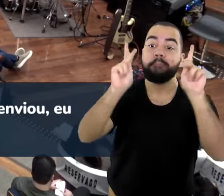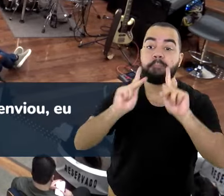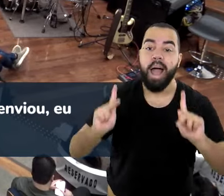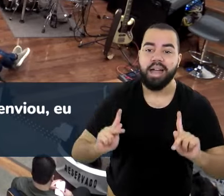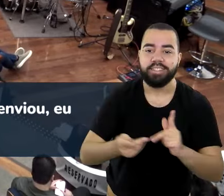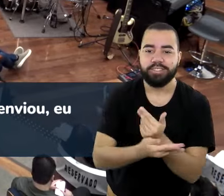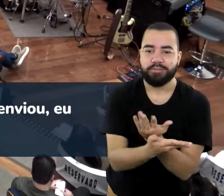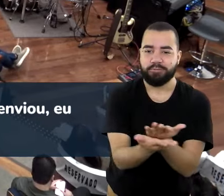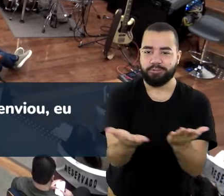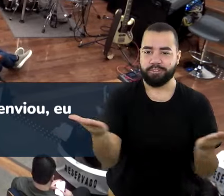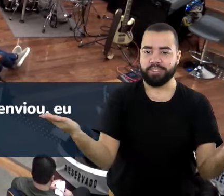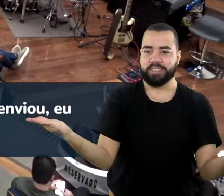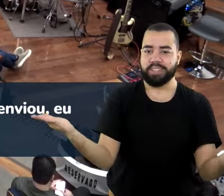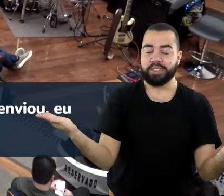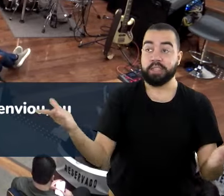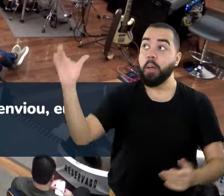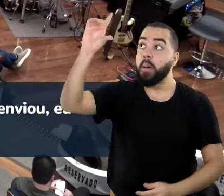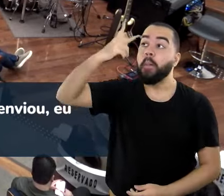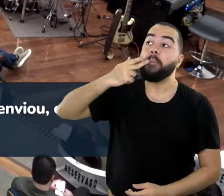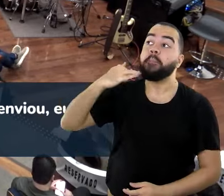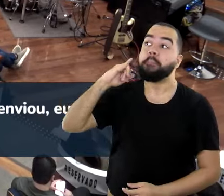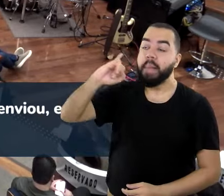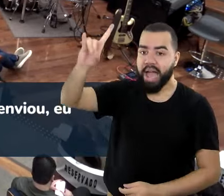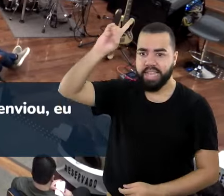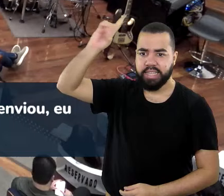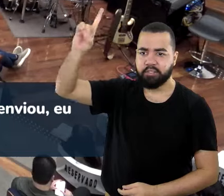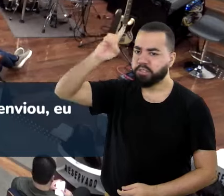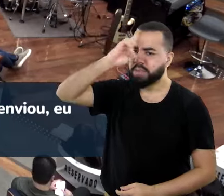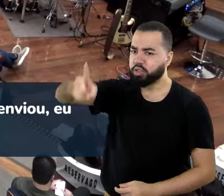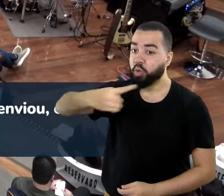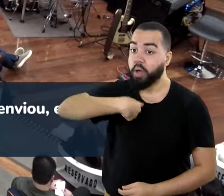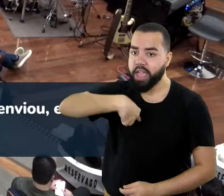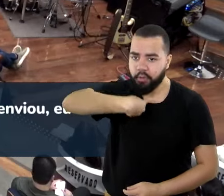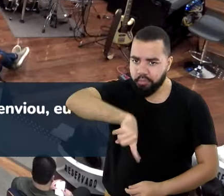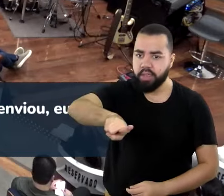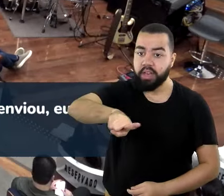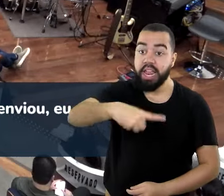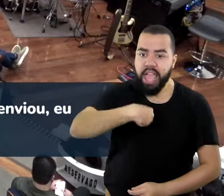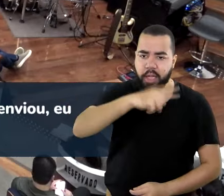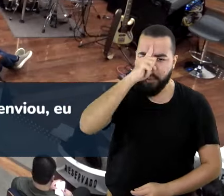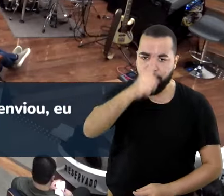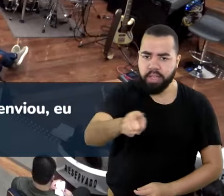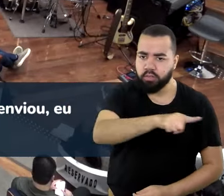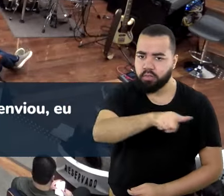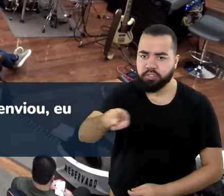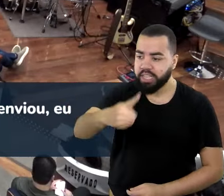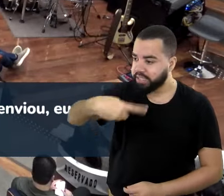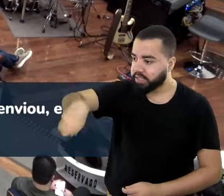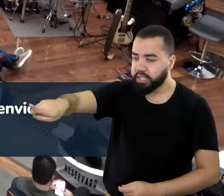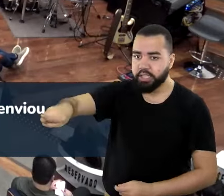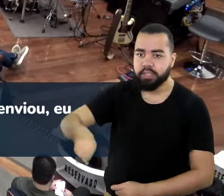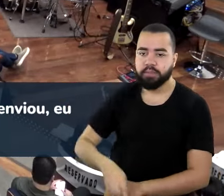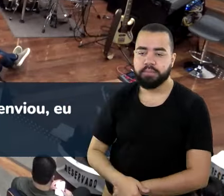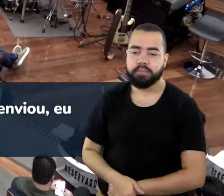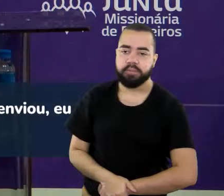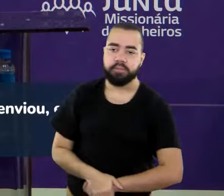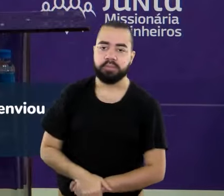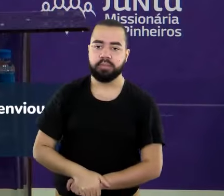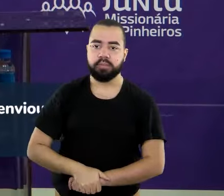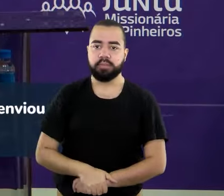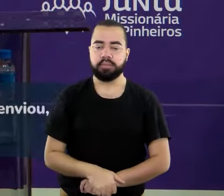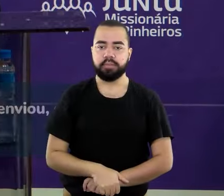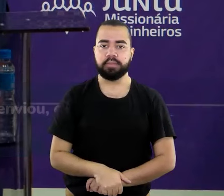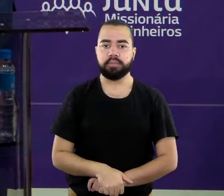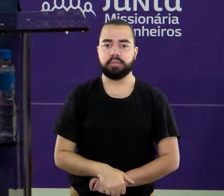Seja convosco. Assim como o Pai me enviou, eu também vos envio. 21절